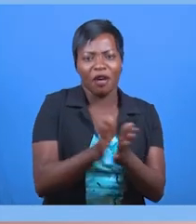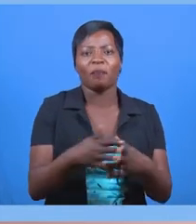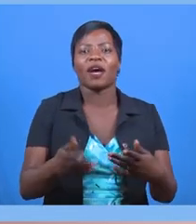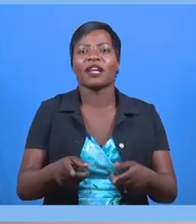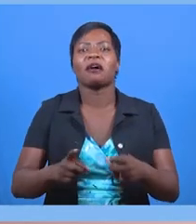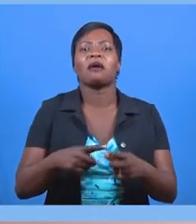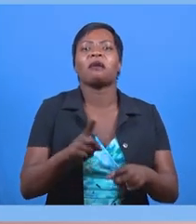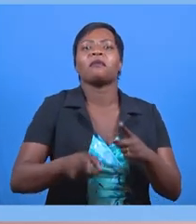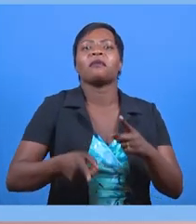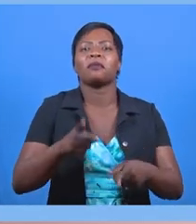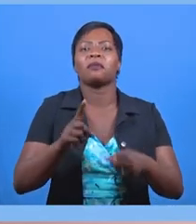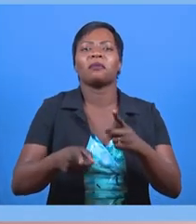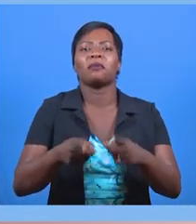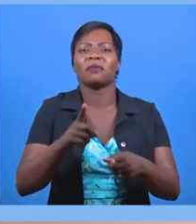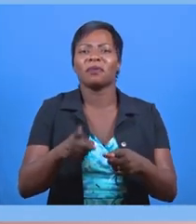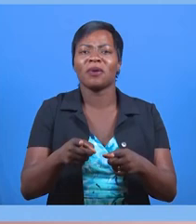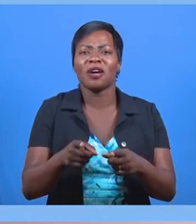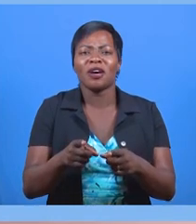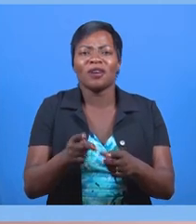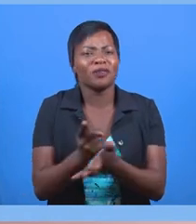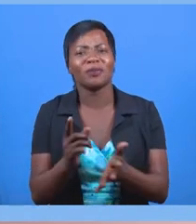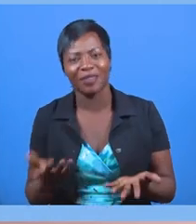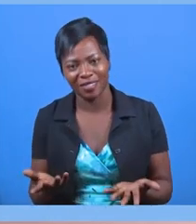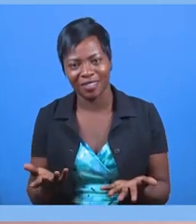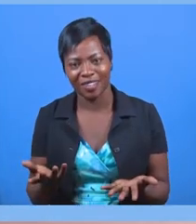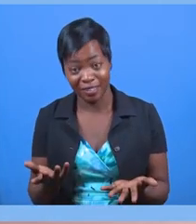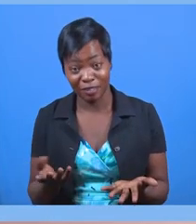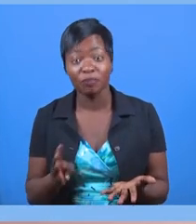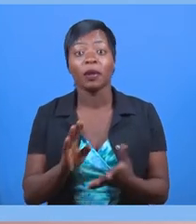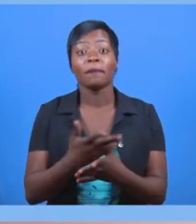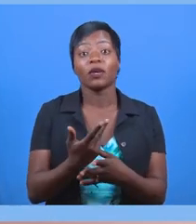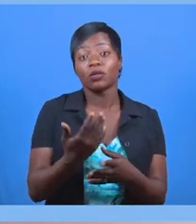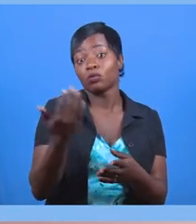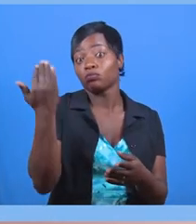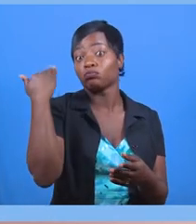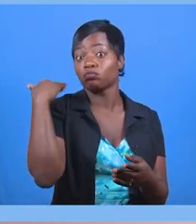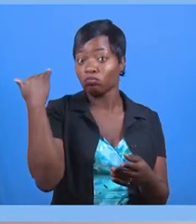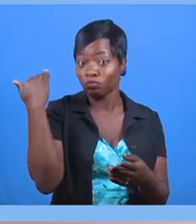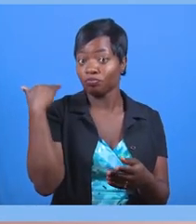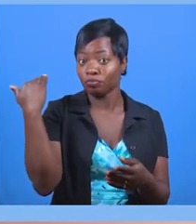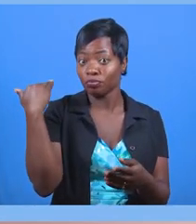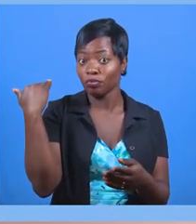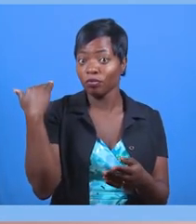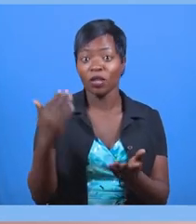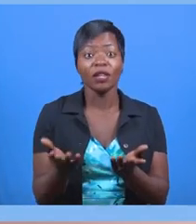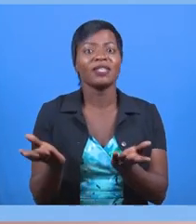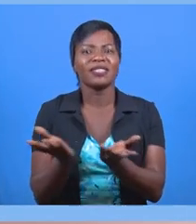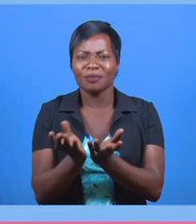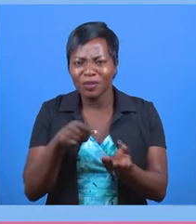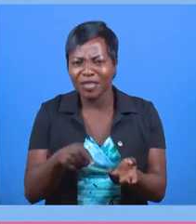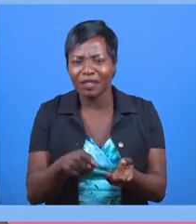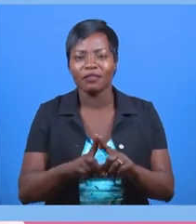iwo muchanyatsogona kuupindura kana tadzoka nekuti kare zvatataura izvozvi iye zvine zvikare agara ari kare